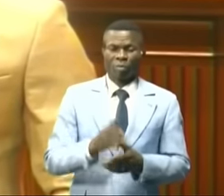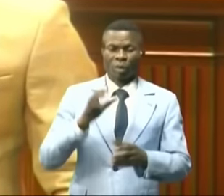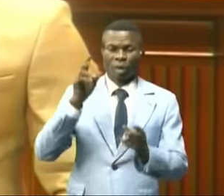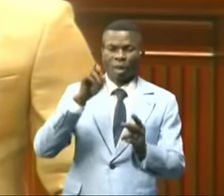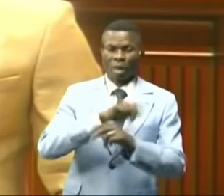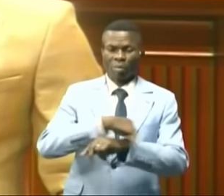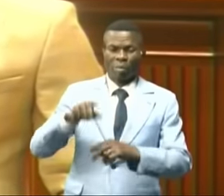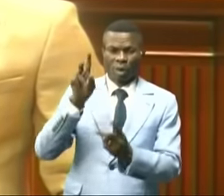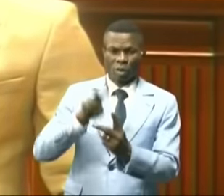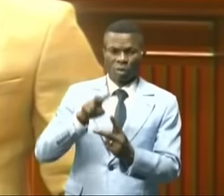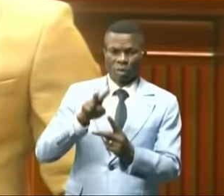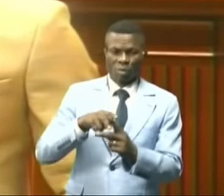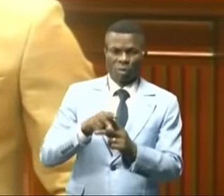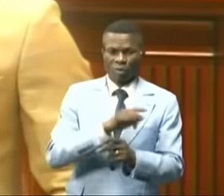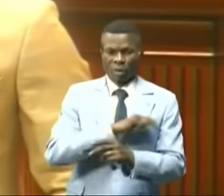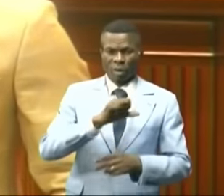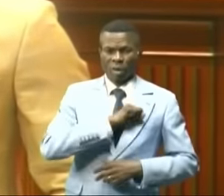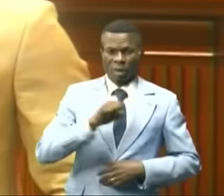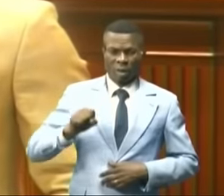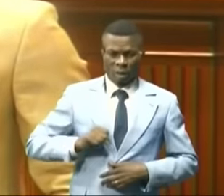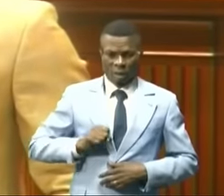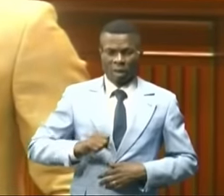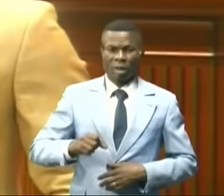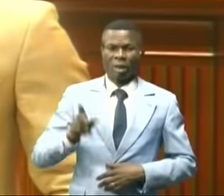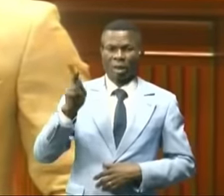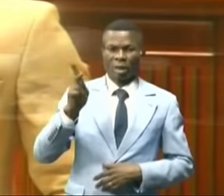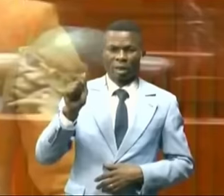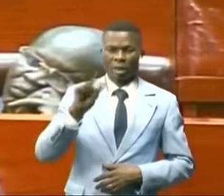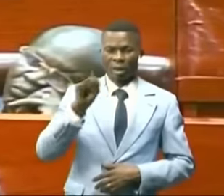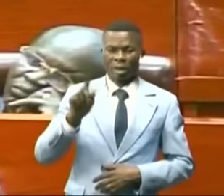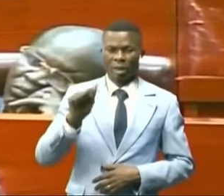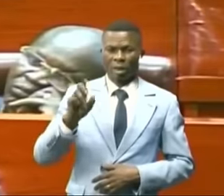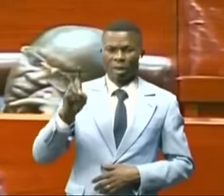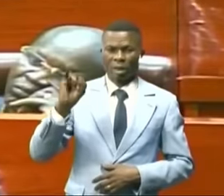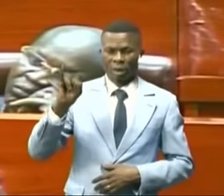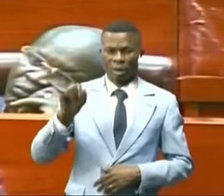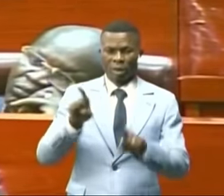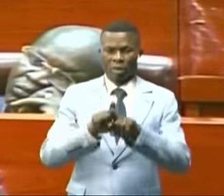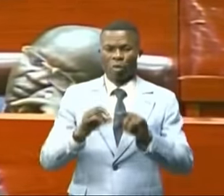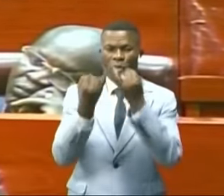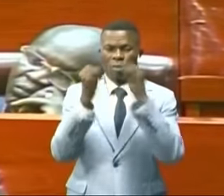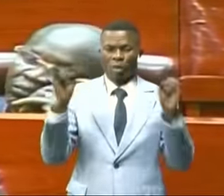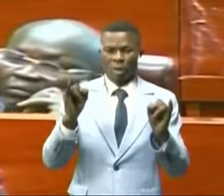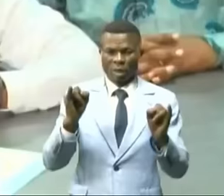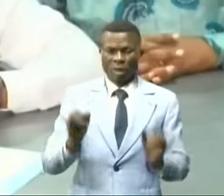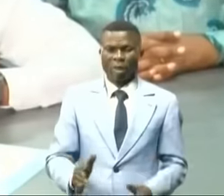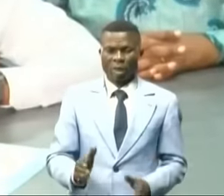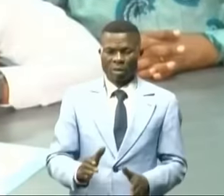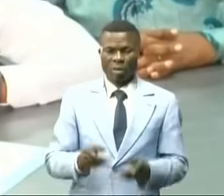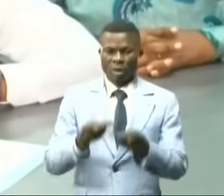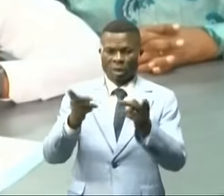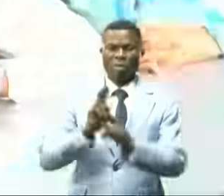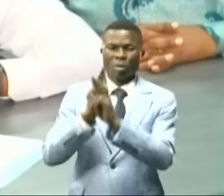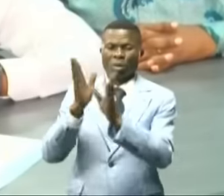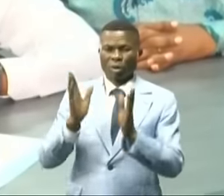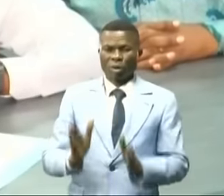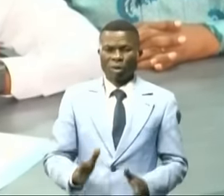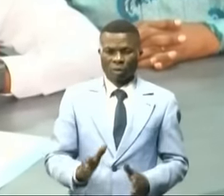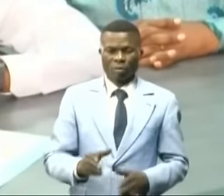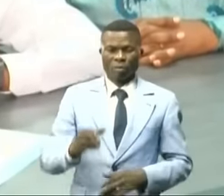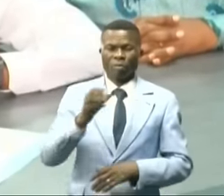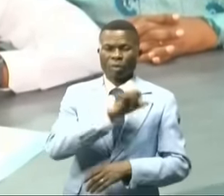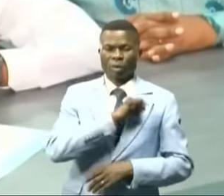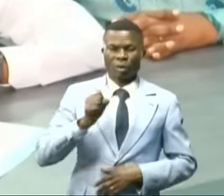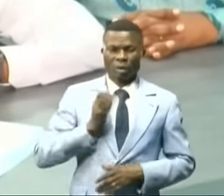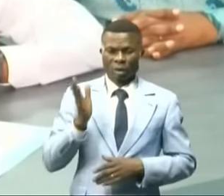Sénat, l'honorable Ivan Kazadi, a déposé sa candidature en tant qu'indépendant au poste des rapporteurs. Par ailleurs, l'honorable